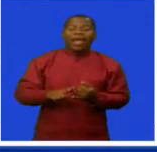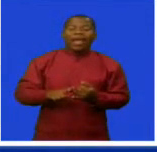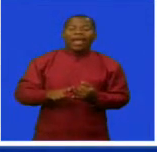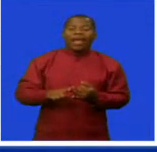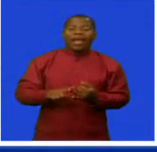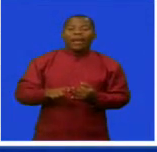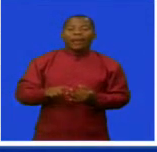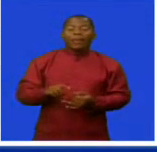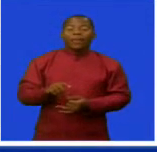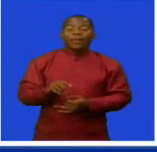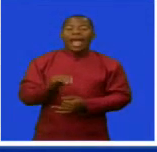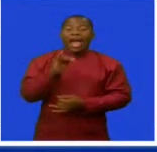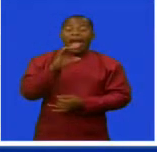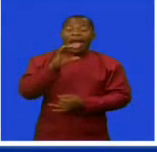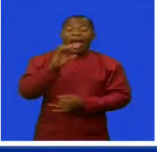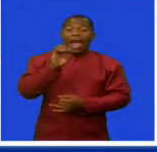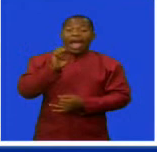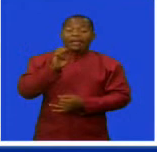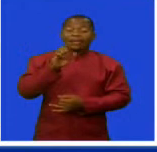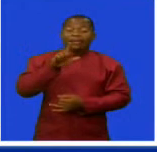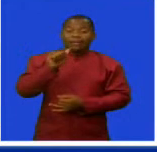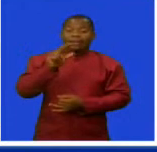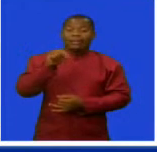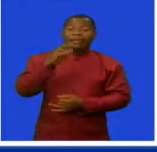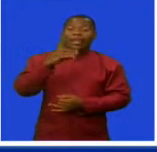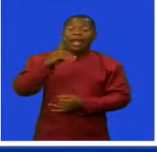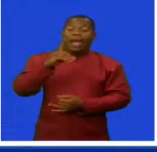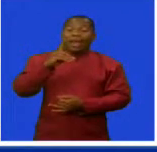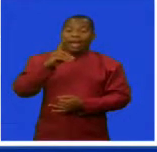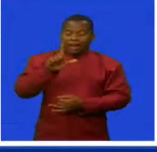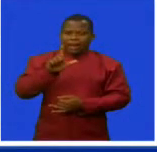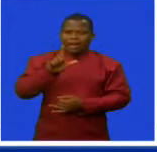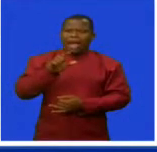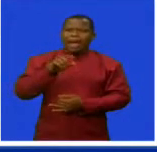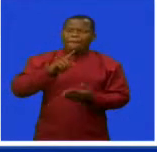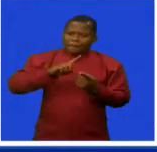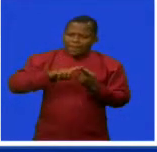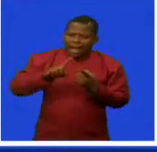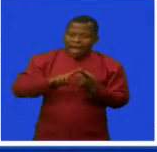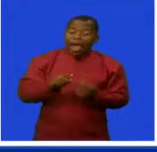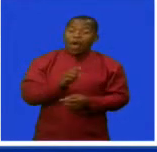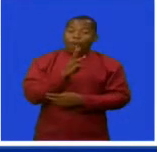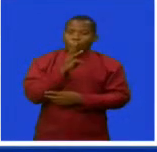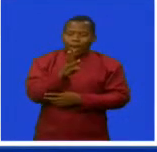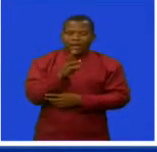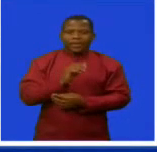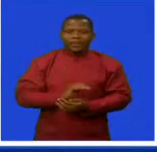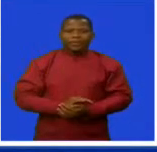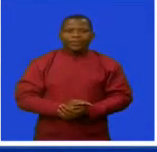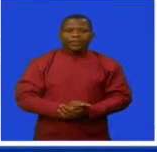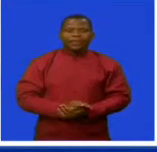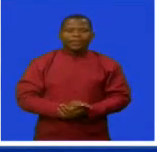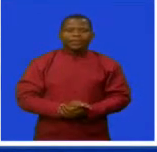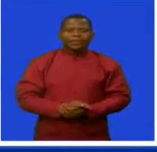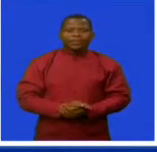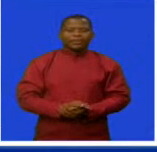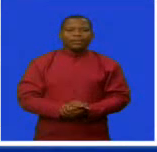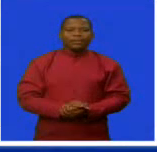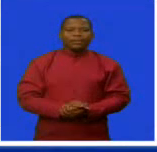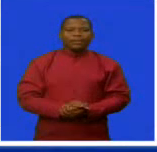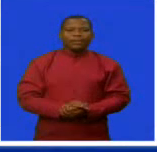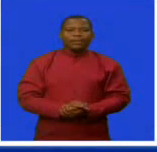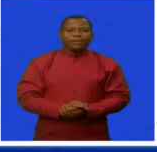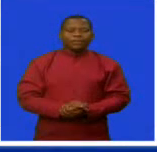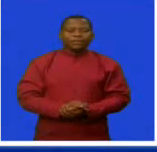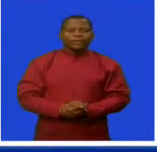lesive lase-Iceland. Kanzi-ke iNgilandi itawutholana etulu neSan Marino. Lobikela umsakati Eswatini TV kutemidlalo,